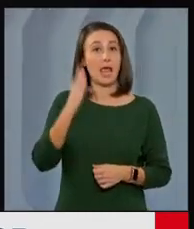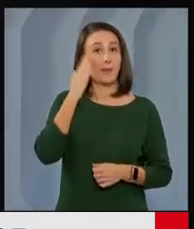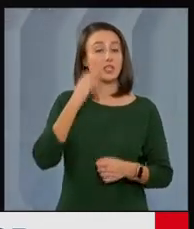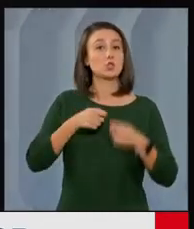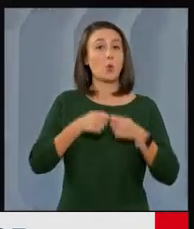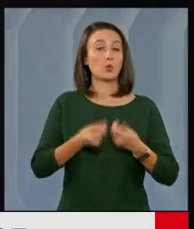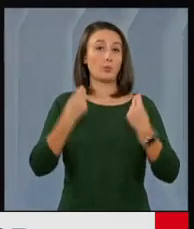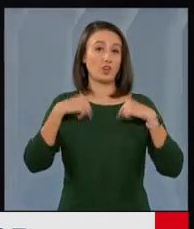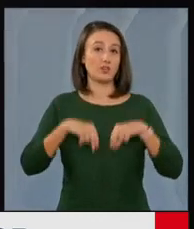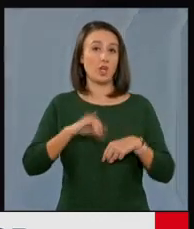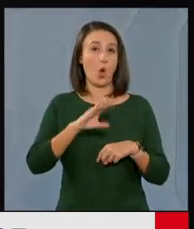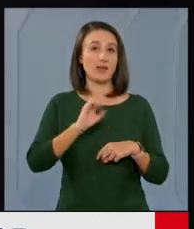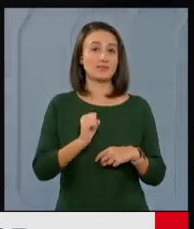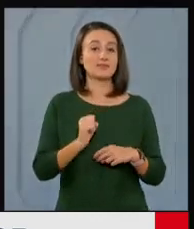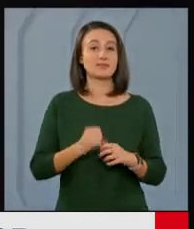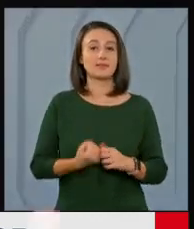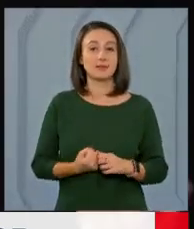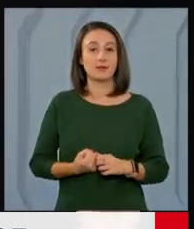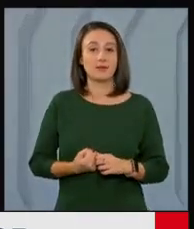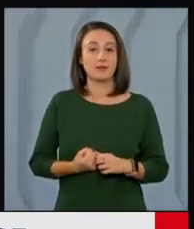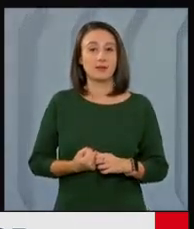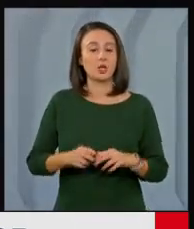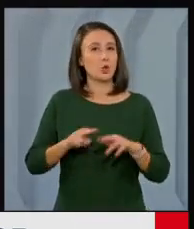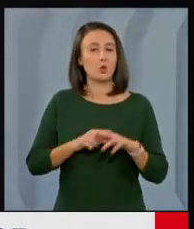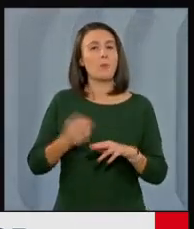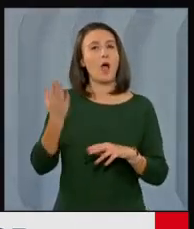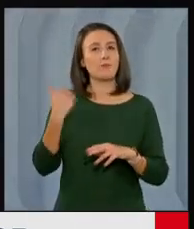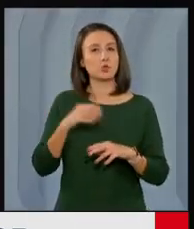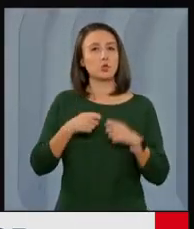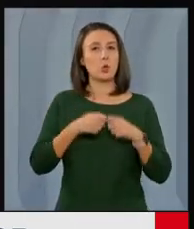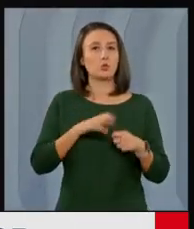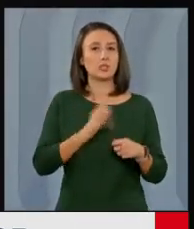domnului președinte Klaus Iohannis că când era domnul Cîțu